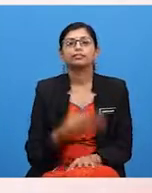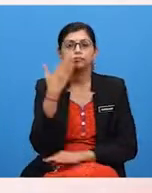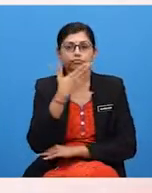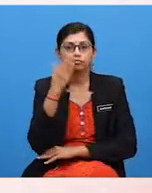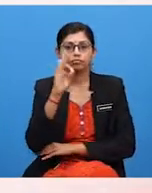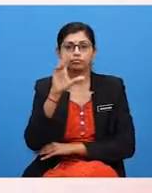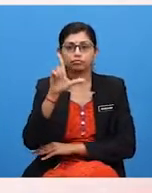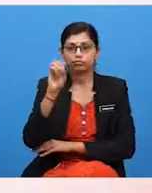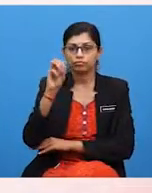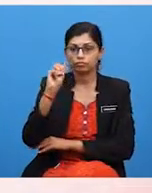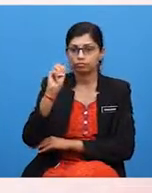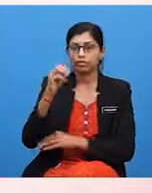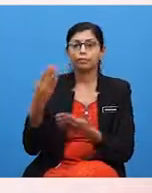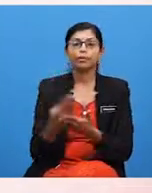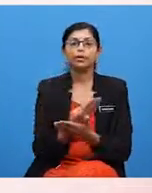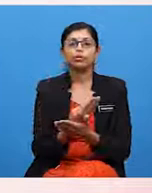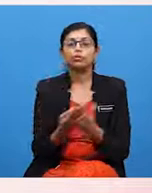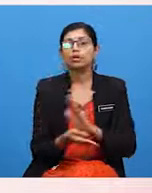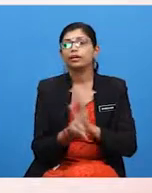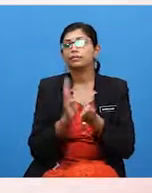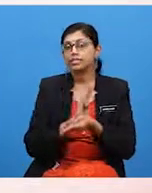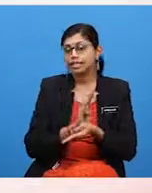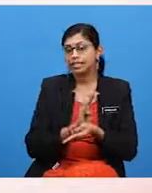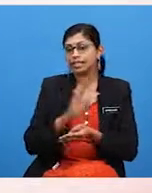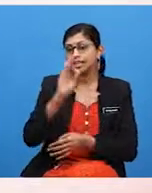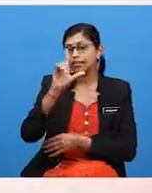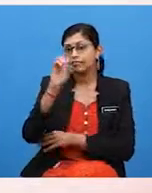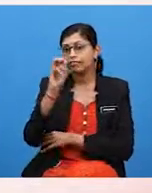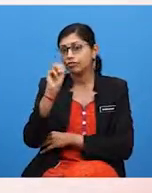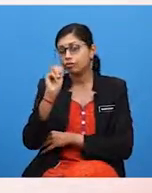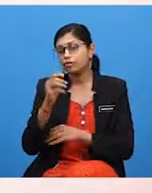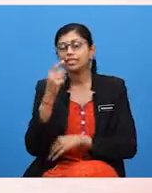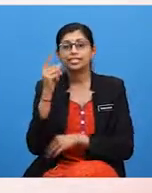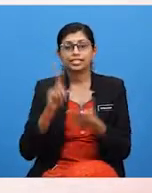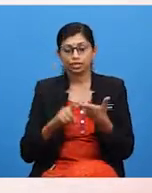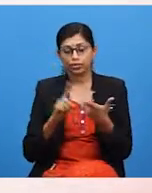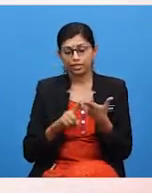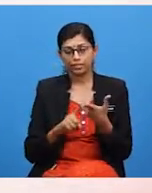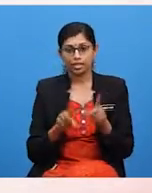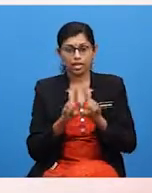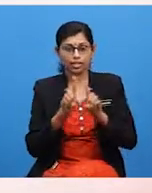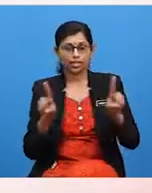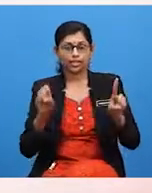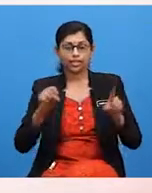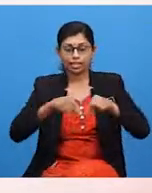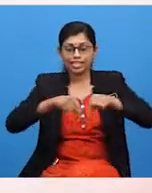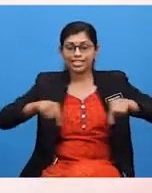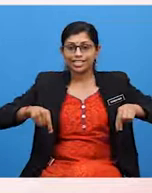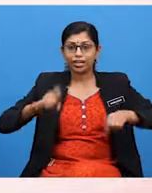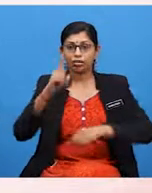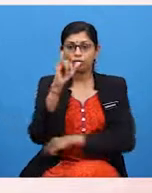tisu phloem baharu akan menjadi phloem sekunder. Dinding salur xilem